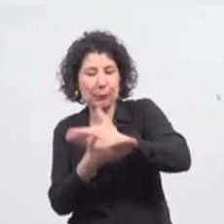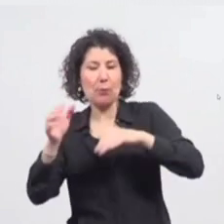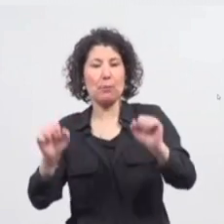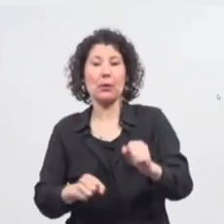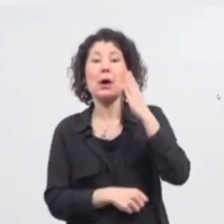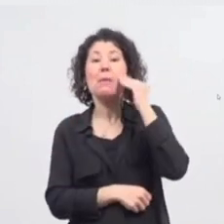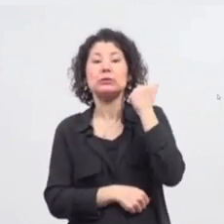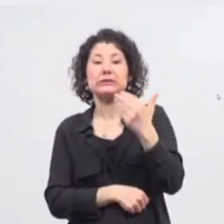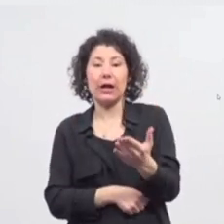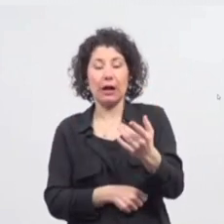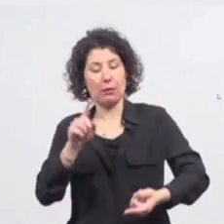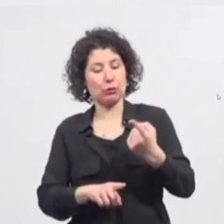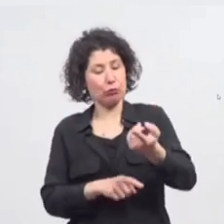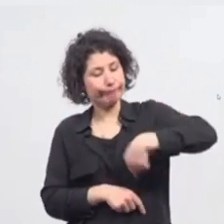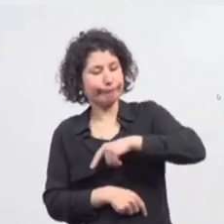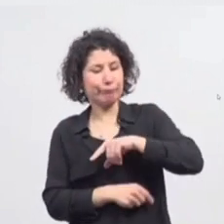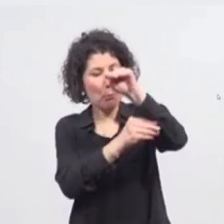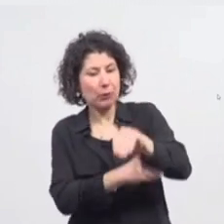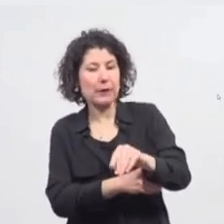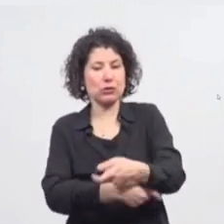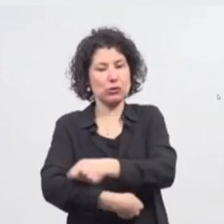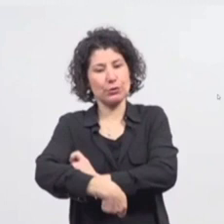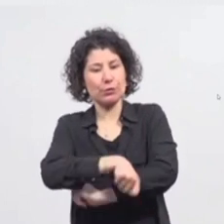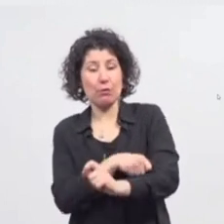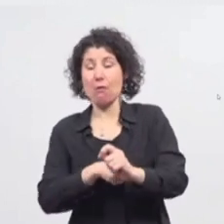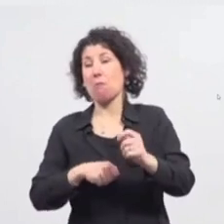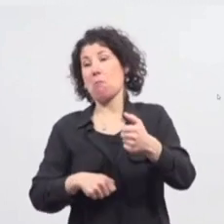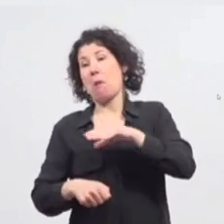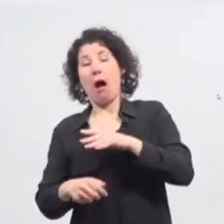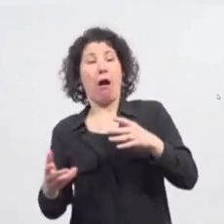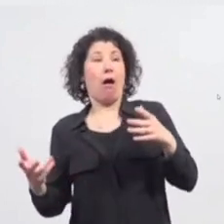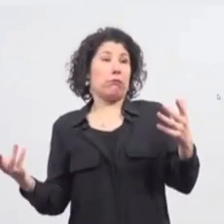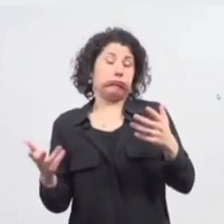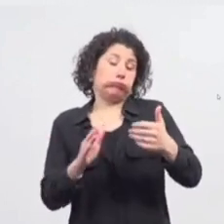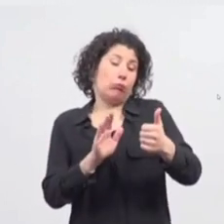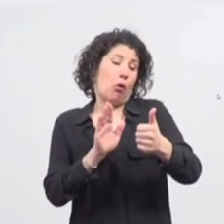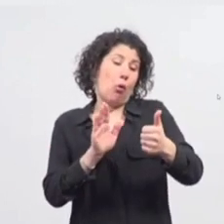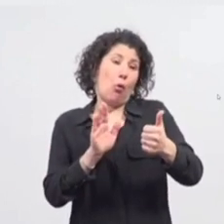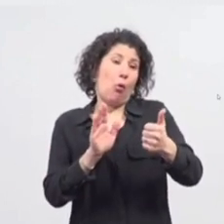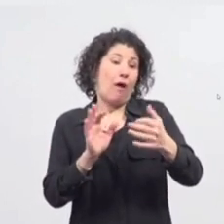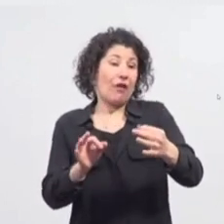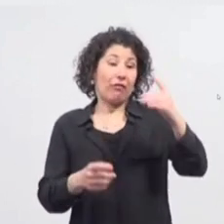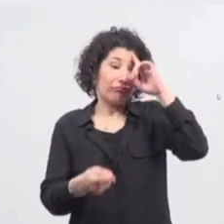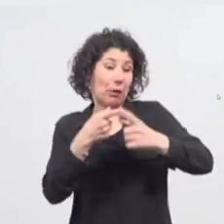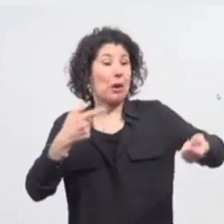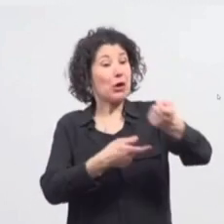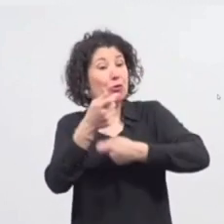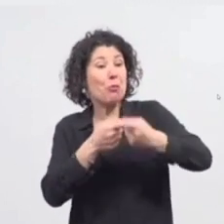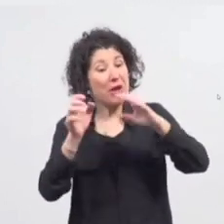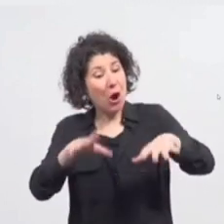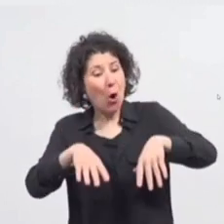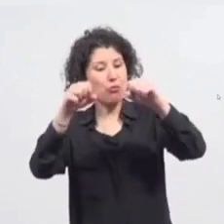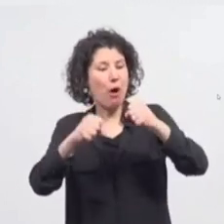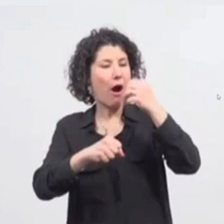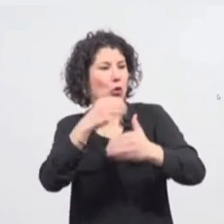continuer à la préserver, non seulement en raison de son rôle important dans la croissance économique, l'emploi, la construction de